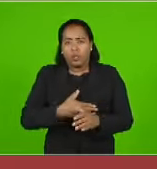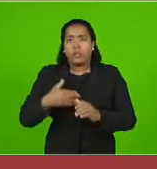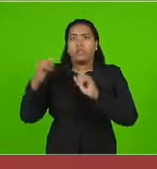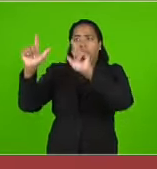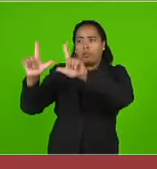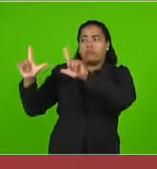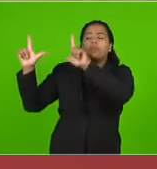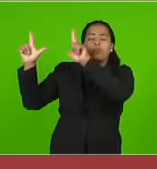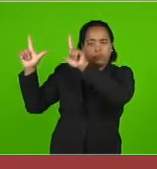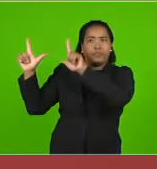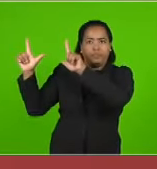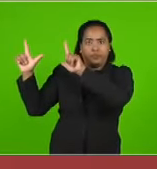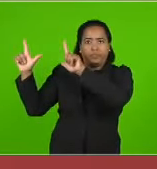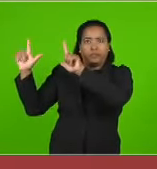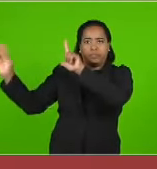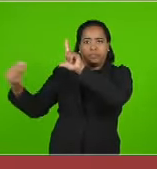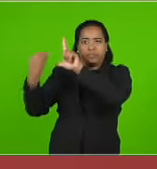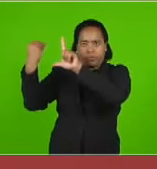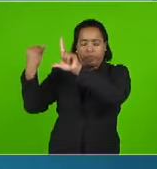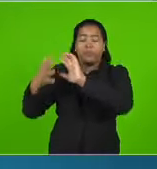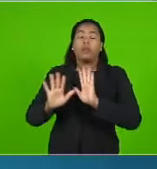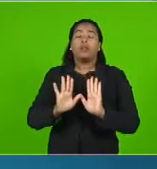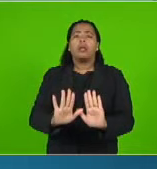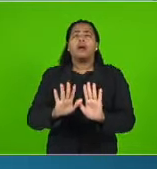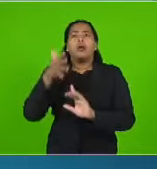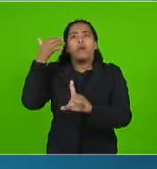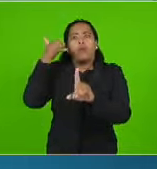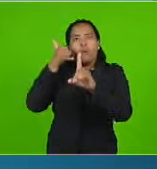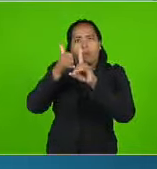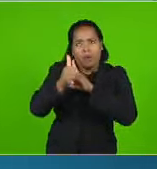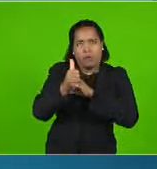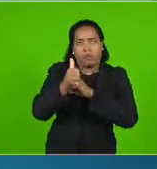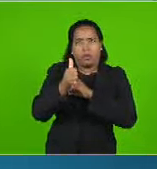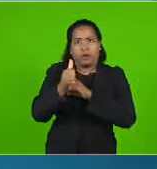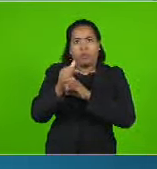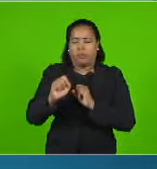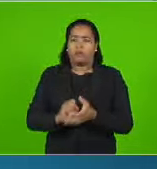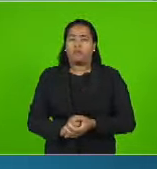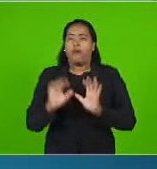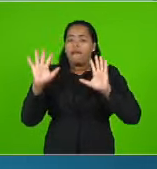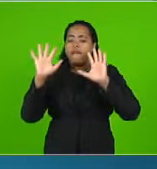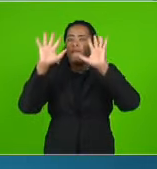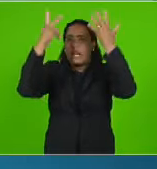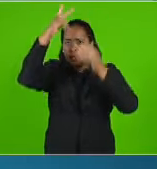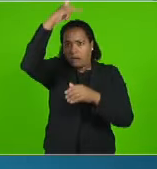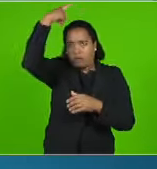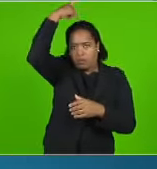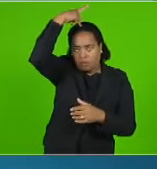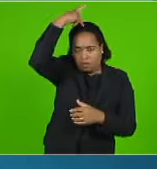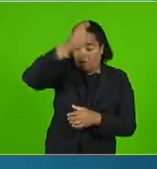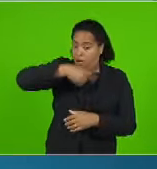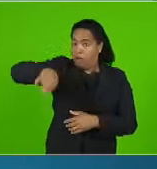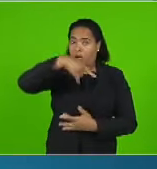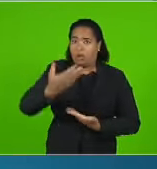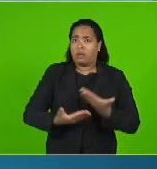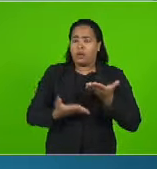аспект. Я хочу, чтобы вы высветили на экране. Пророческий праздник Пятидесятницы